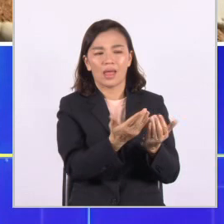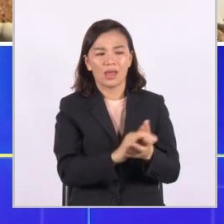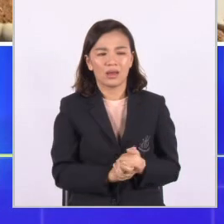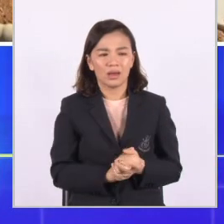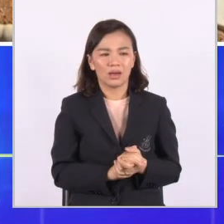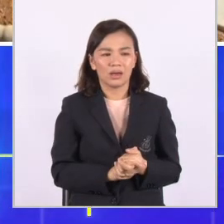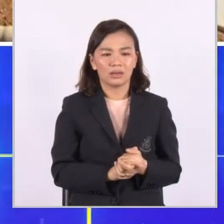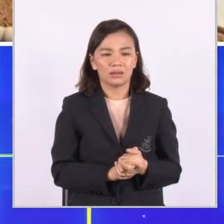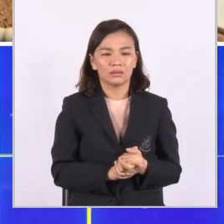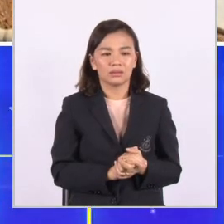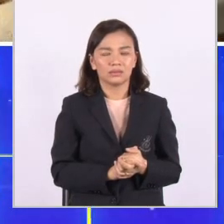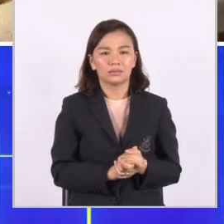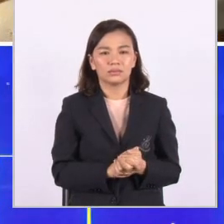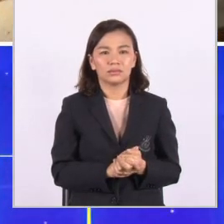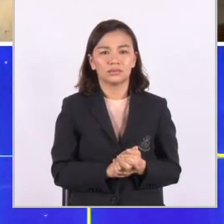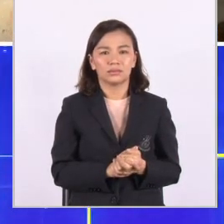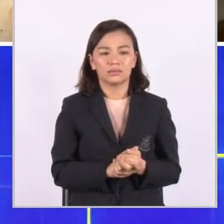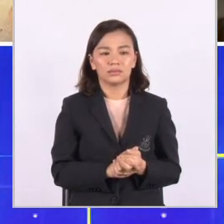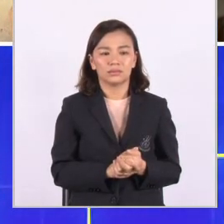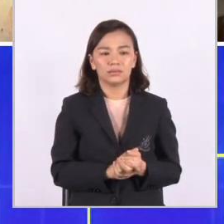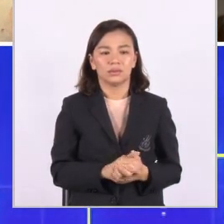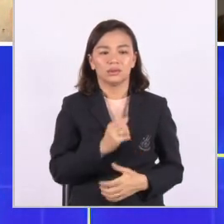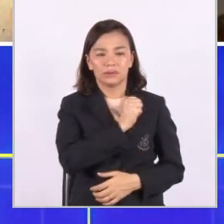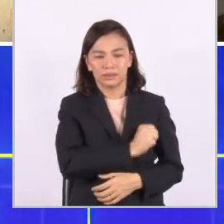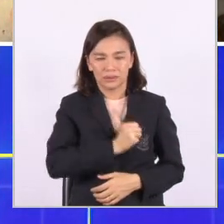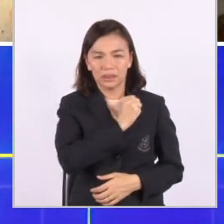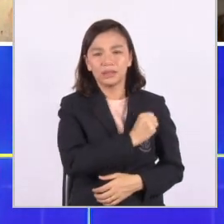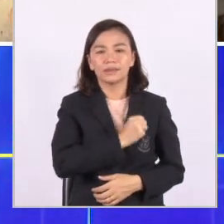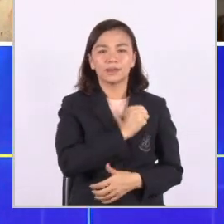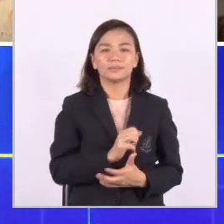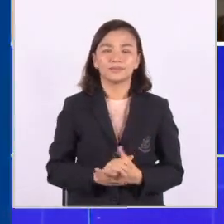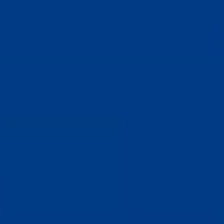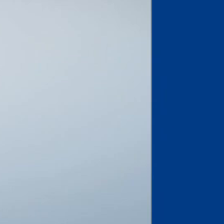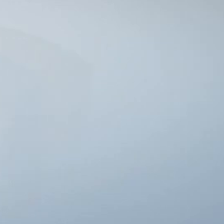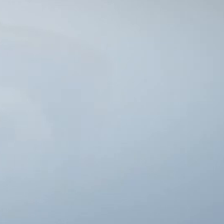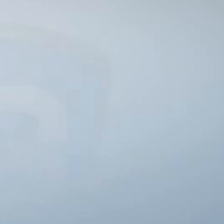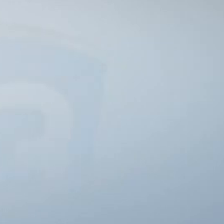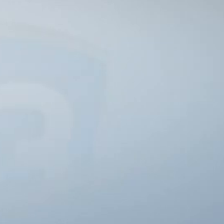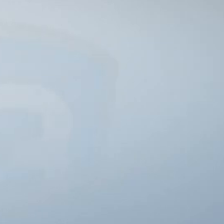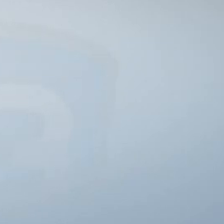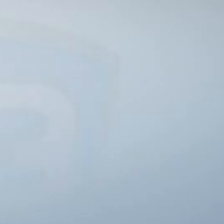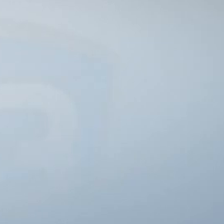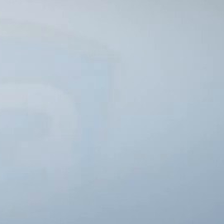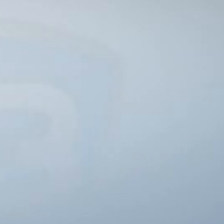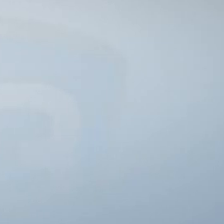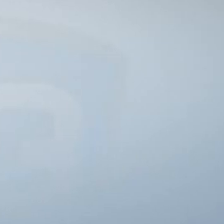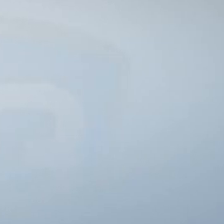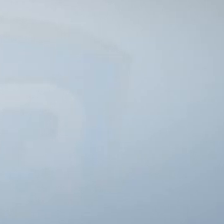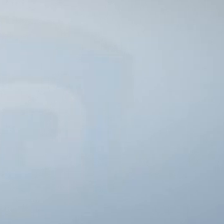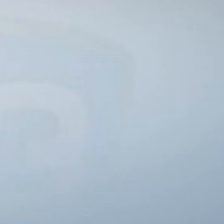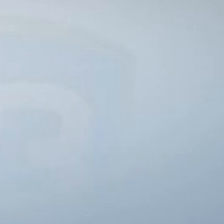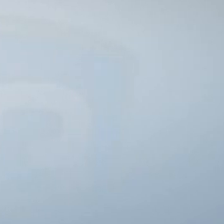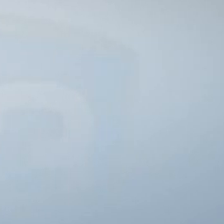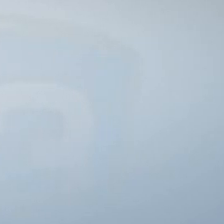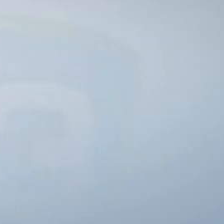โอ้โหนี่นะฮะเสียใจครับเสียใจด้วยครับเหตุการณ์นี้นะฮะ เสียใจที่สุดก็น่าจะเป็นคุณแม่นั่นนะ ใช่ครับใช่ครับ ค่ะ